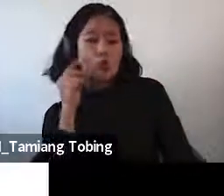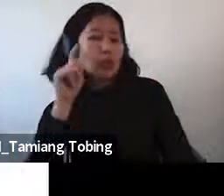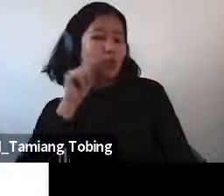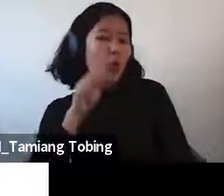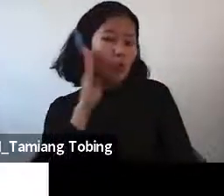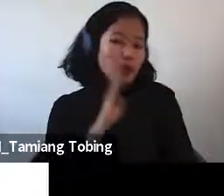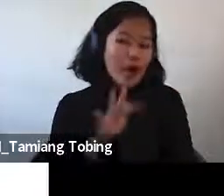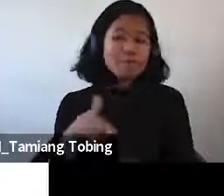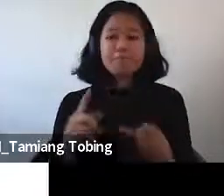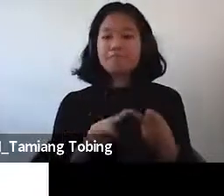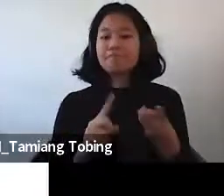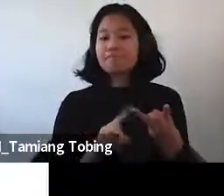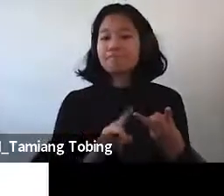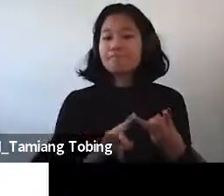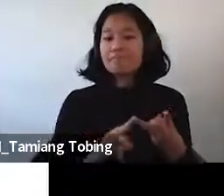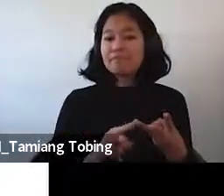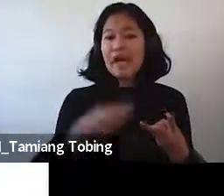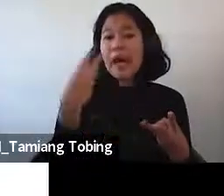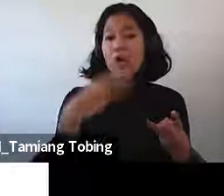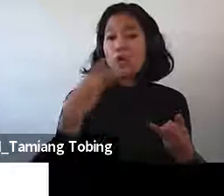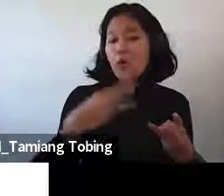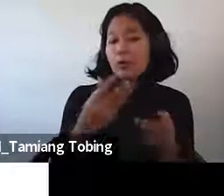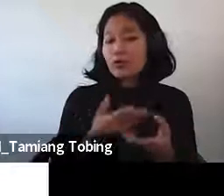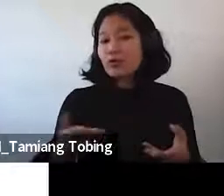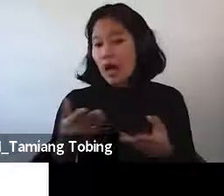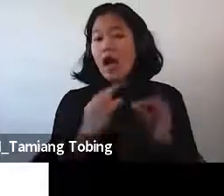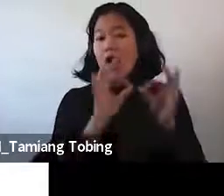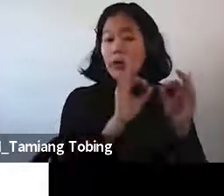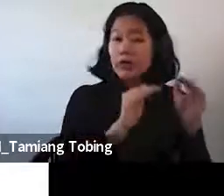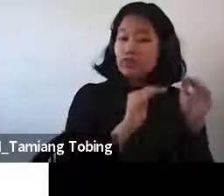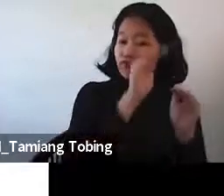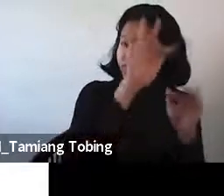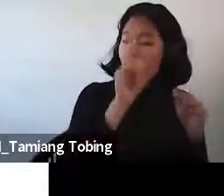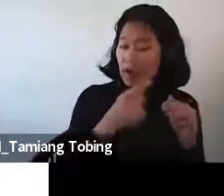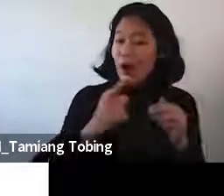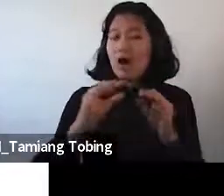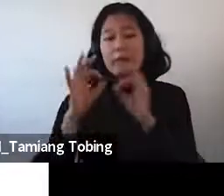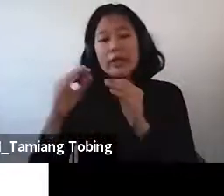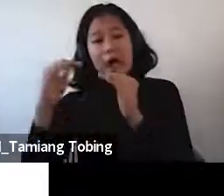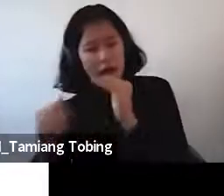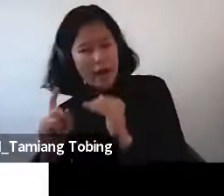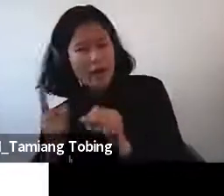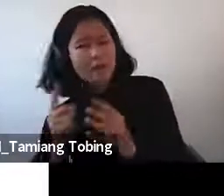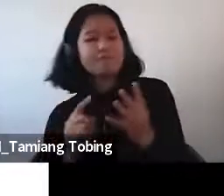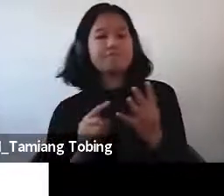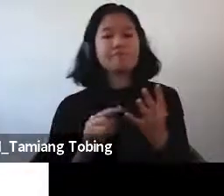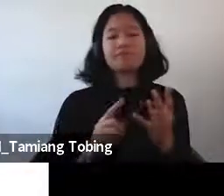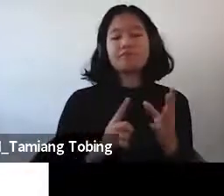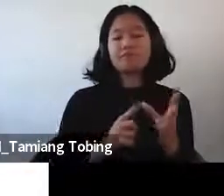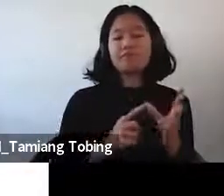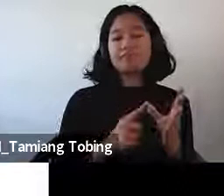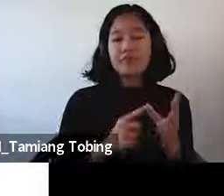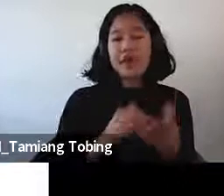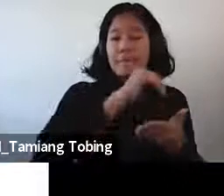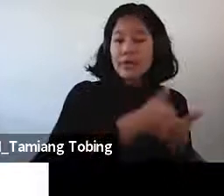muda, status ekonomi sosial, ada yang berpendidikan tinggi, ada yang berpendidikan rendah, ada yang